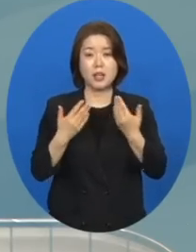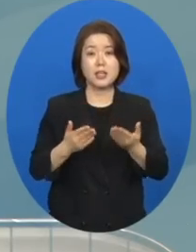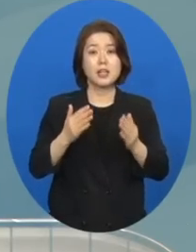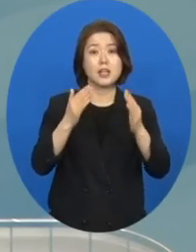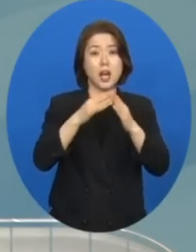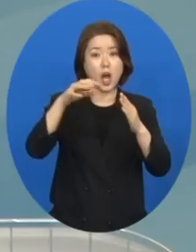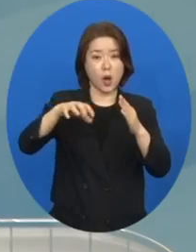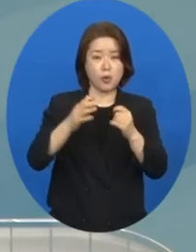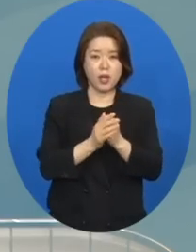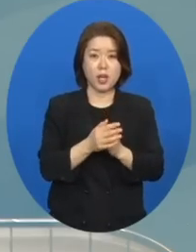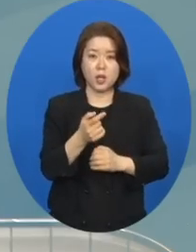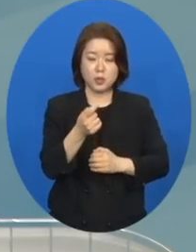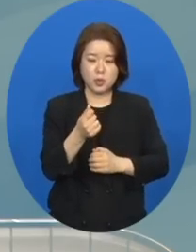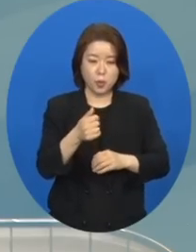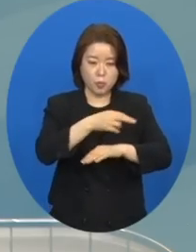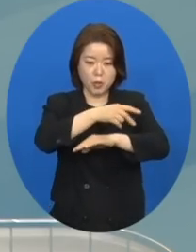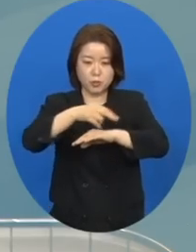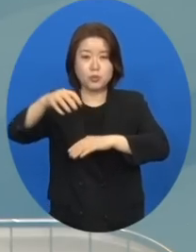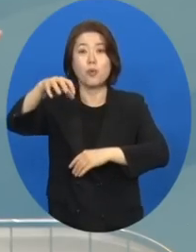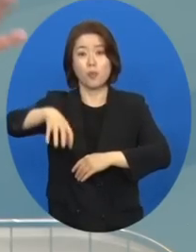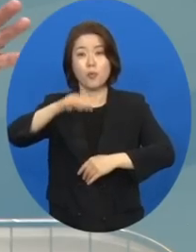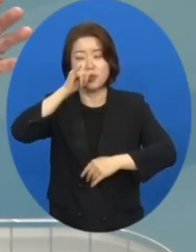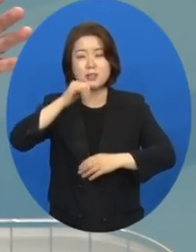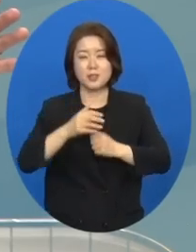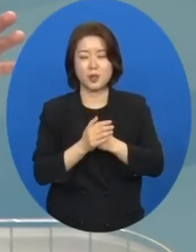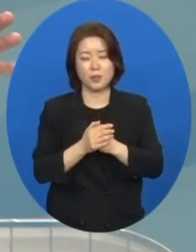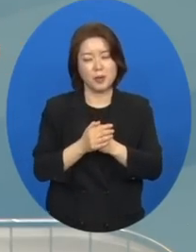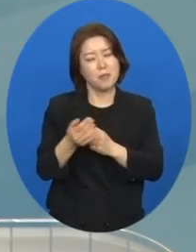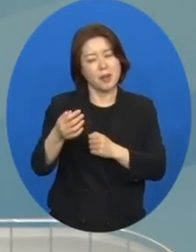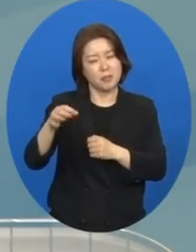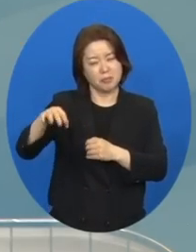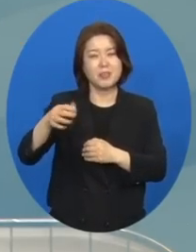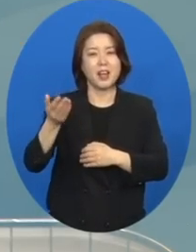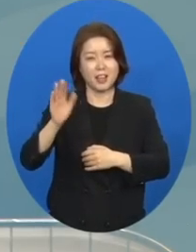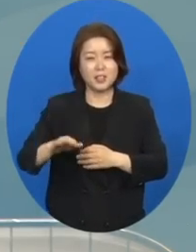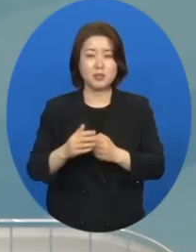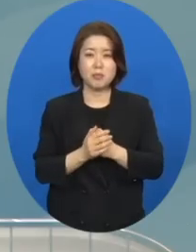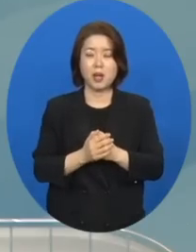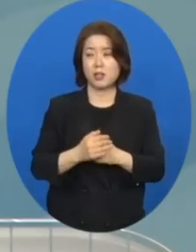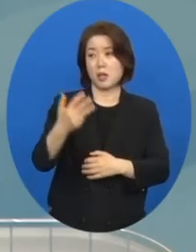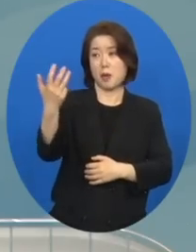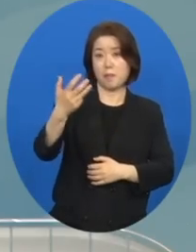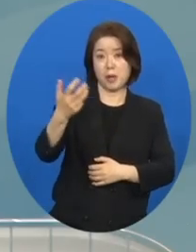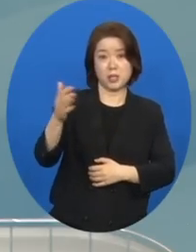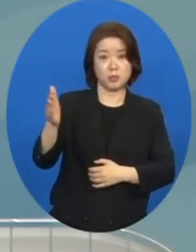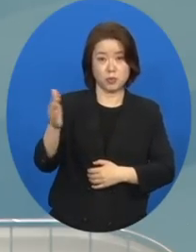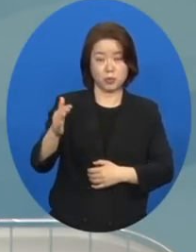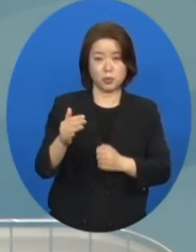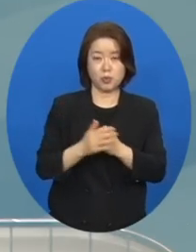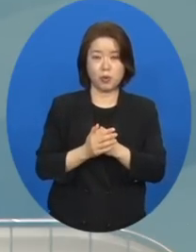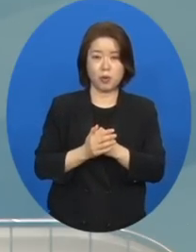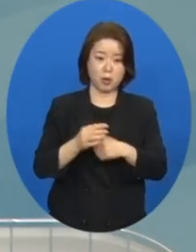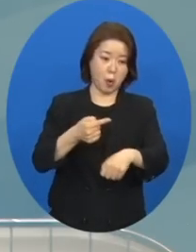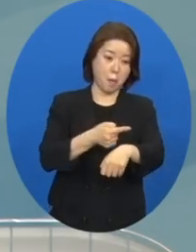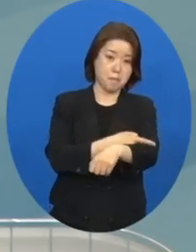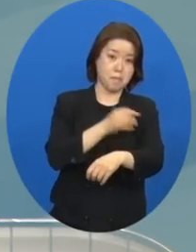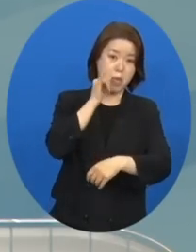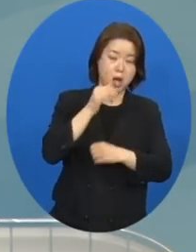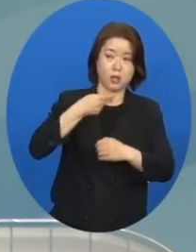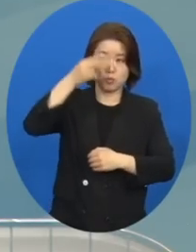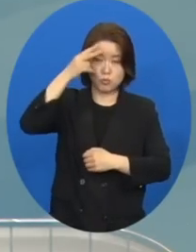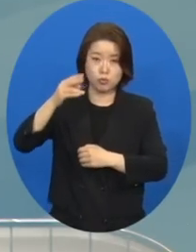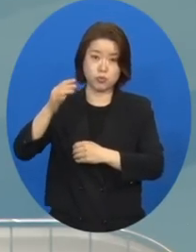조그만 수영장이 있어요 아주 허름한 수영장 인데 80명의 마약 중독자와 술